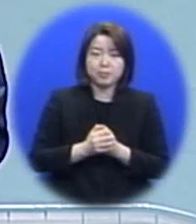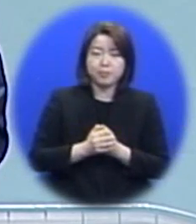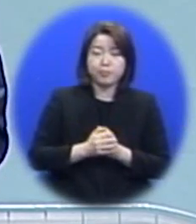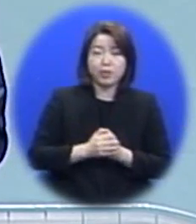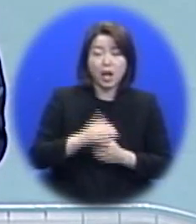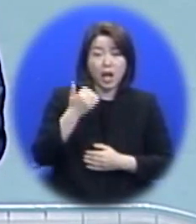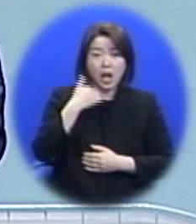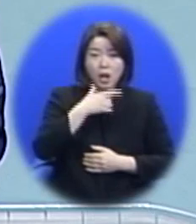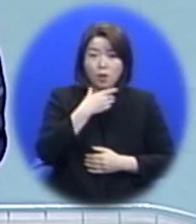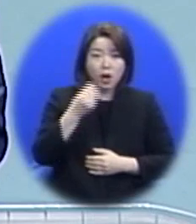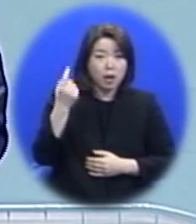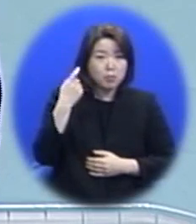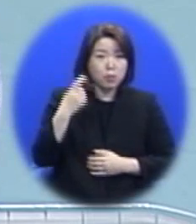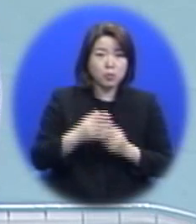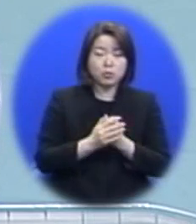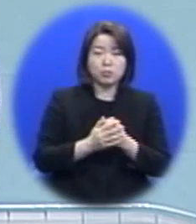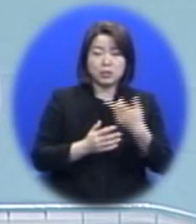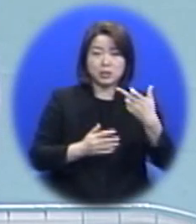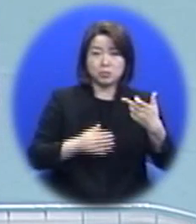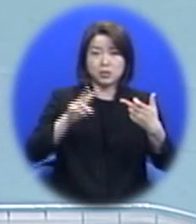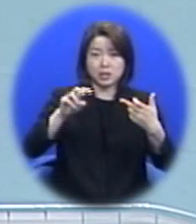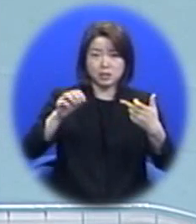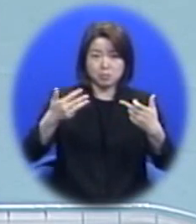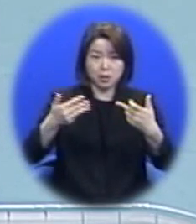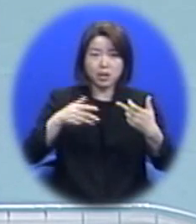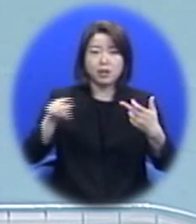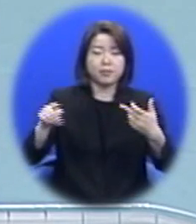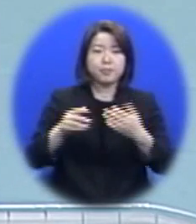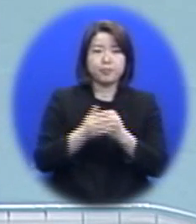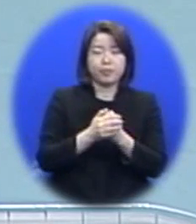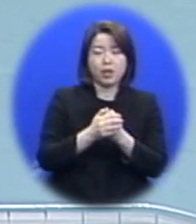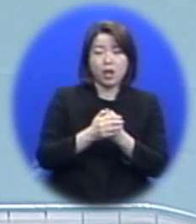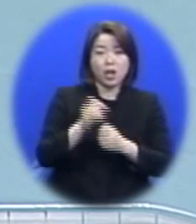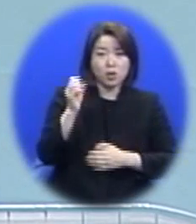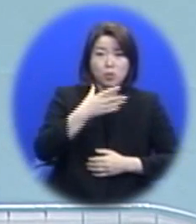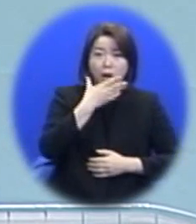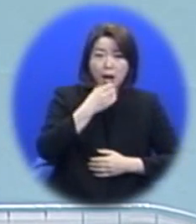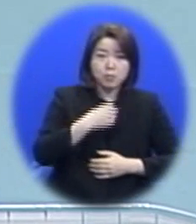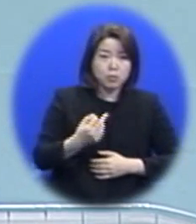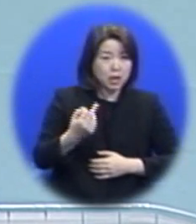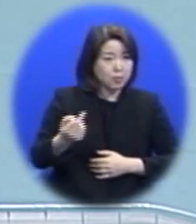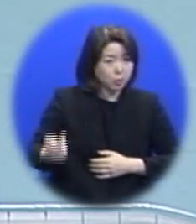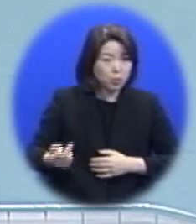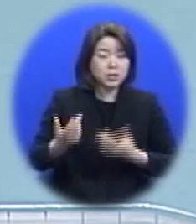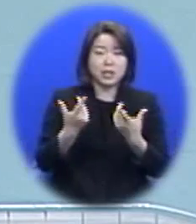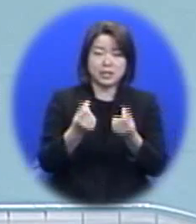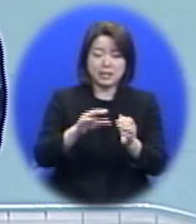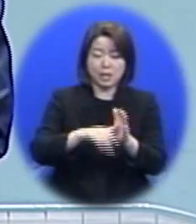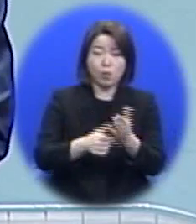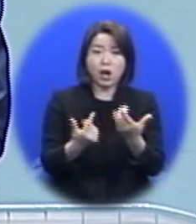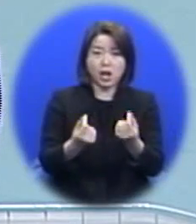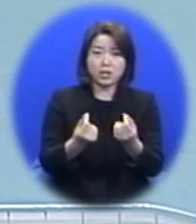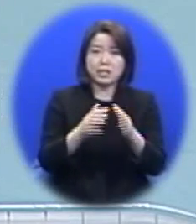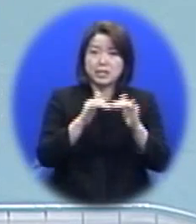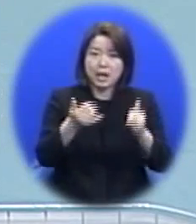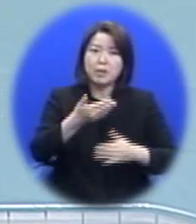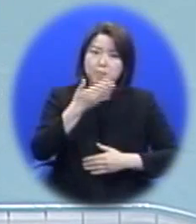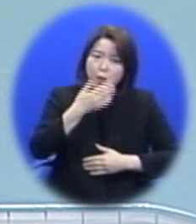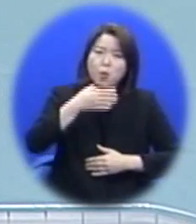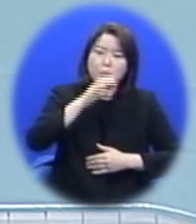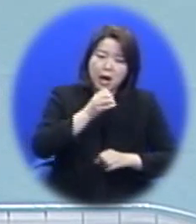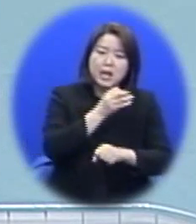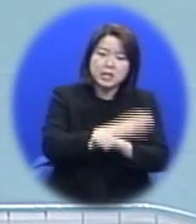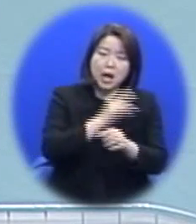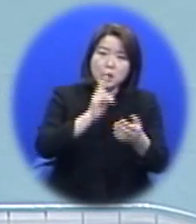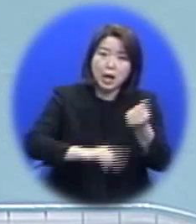누가복음 17장 28절에서 30절까지 롯의 때와 같으리니 사람들이 먹고 마시고 사고 팔고 심고 집을